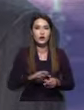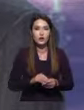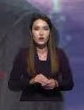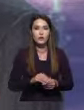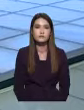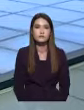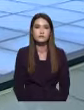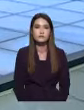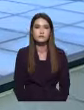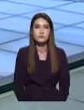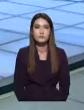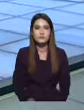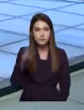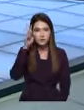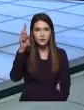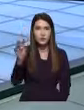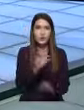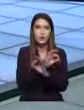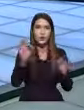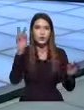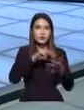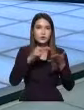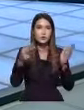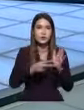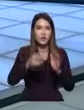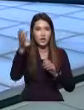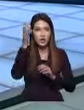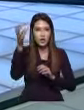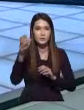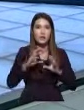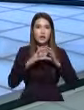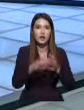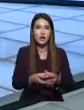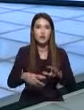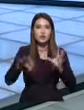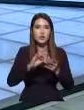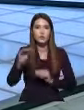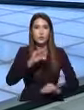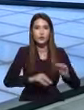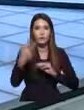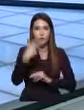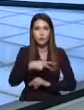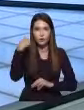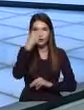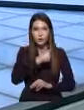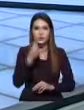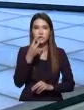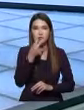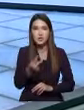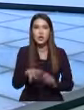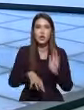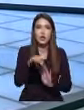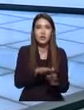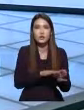ризамыз. Биыл еліміздегі үздік жобалардың бірі білім инновация халықаралық қоғамдық қорының құрылғанына 30 жыл толды. Соған орай тағылымға толы